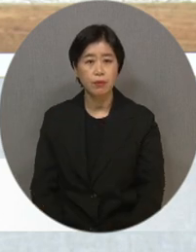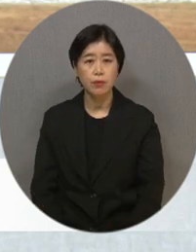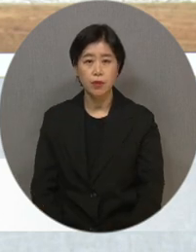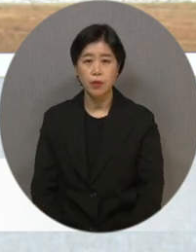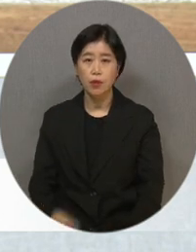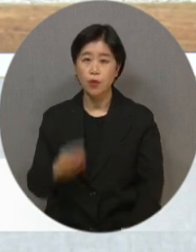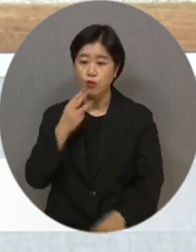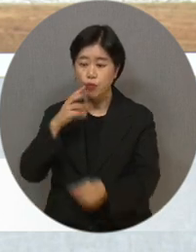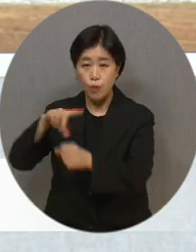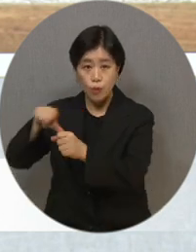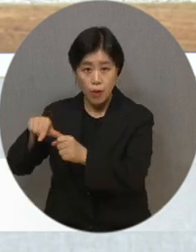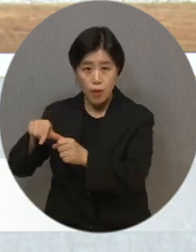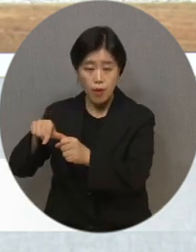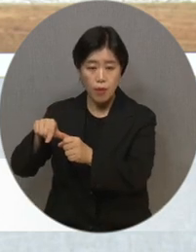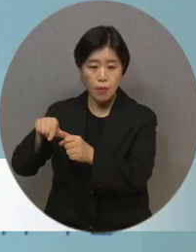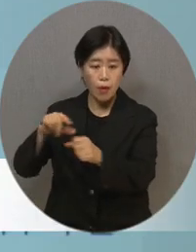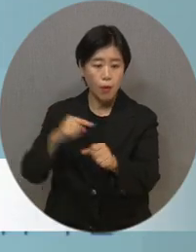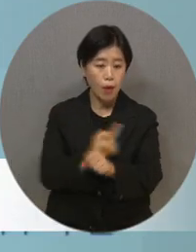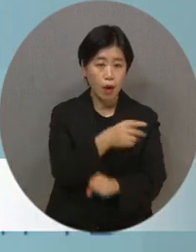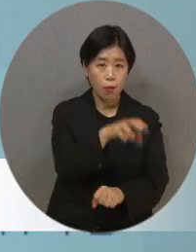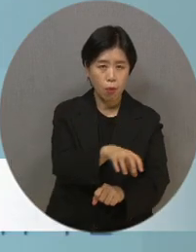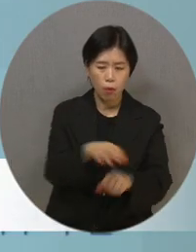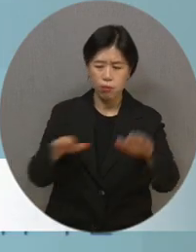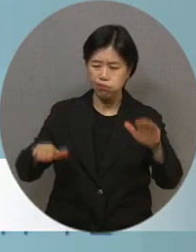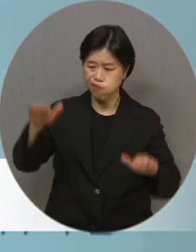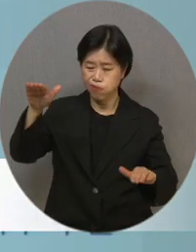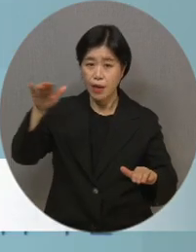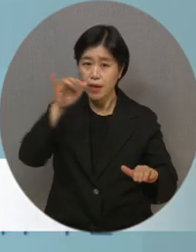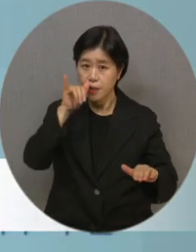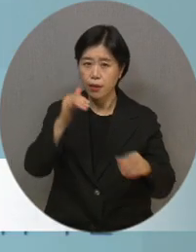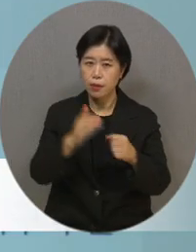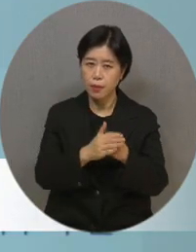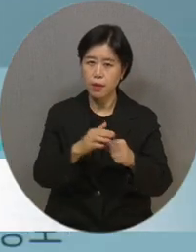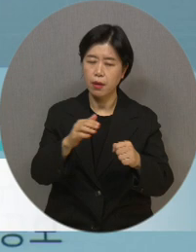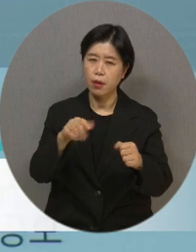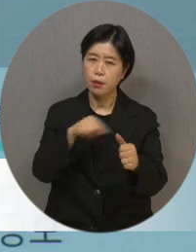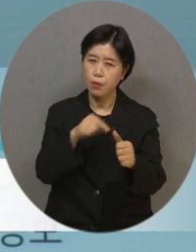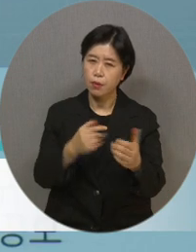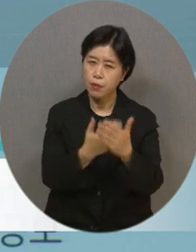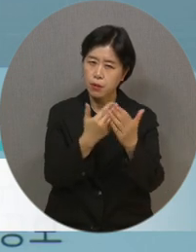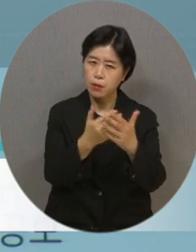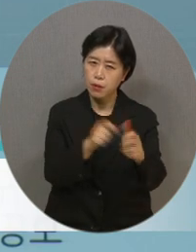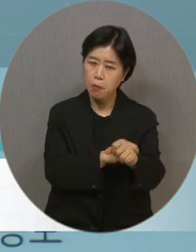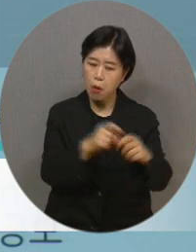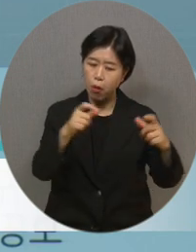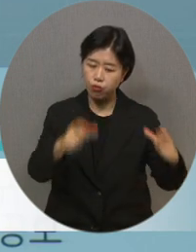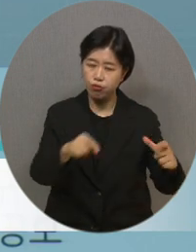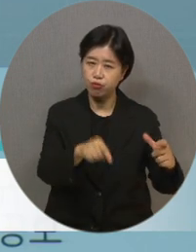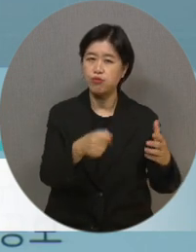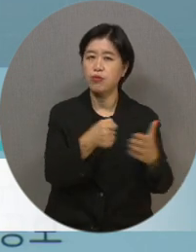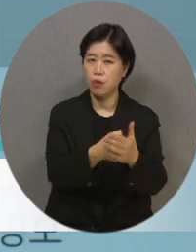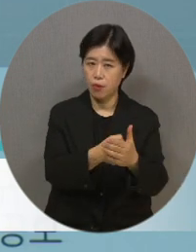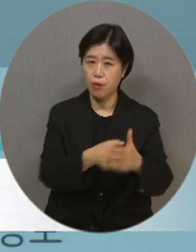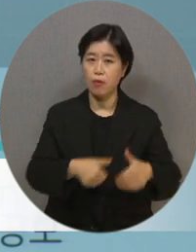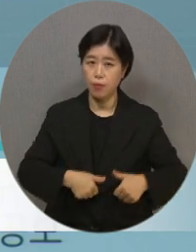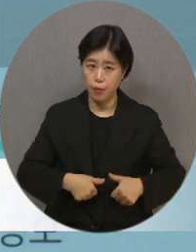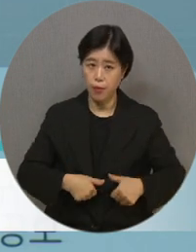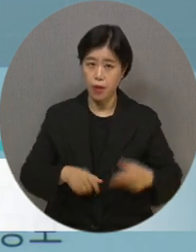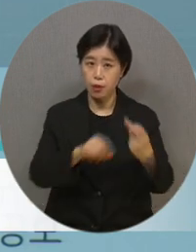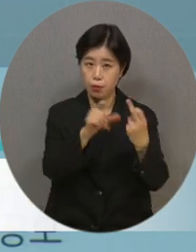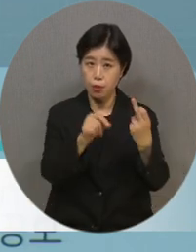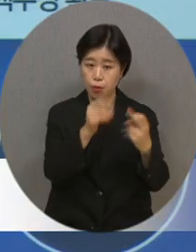교육격차와 불균형을 완화하기 위해 교육발전특구 지정을 추진 중이며 12월 중 시범지역 공모를 진행할